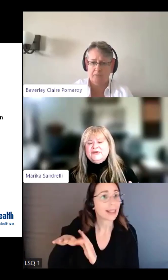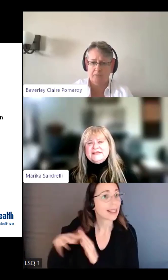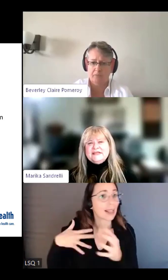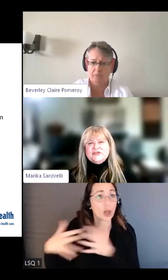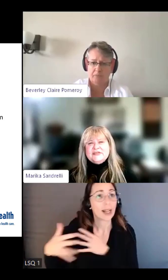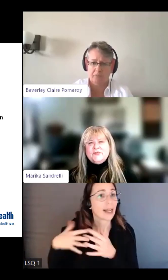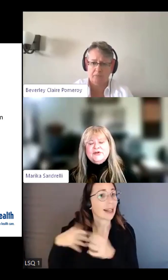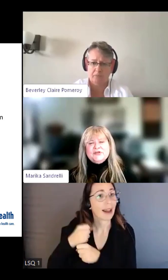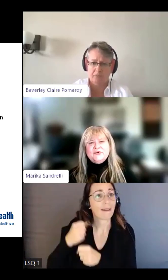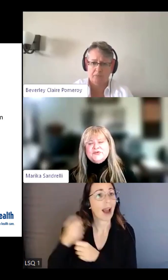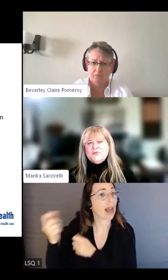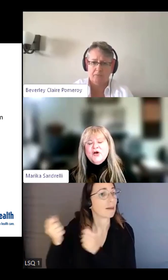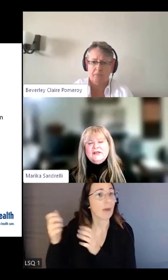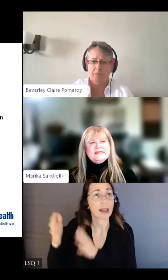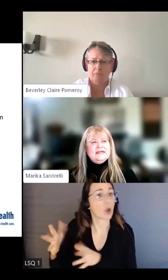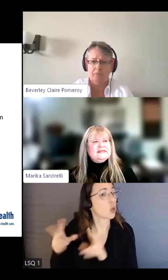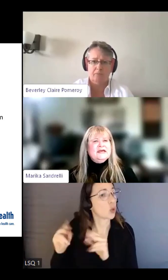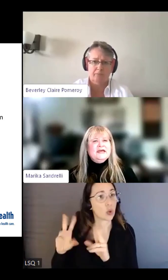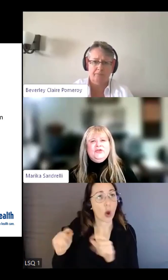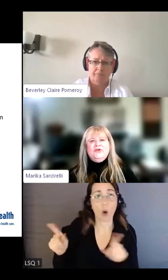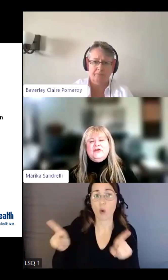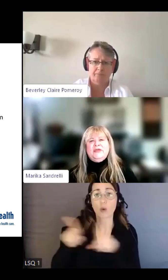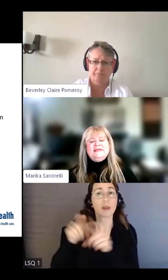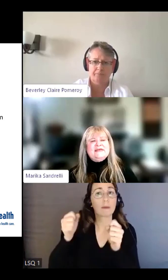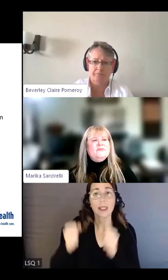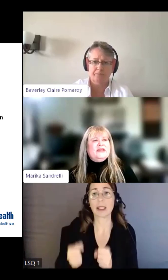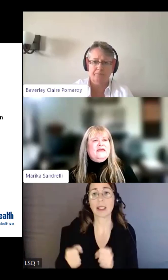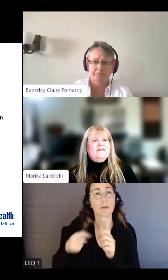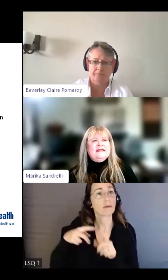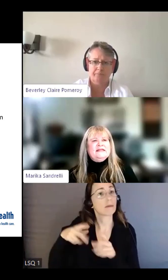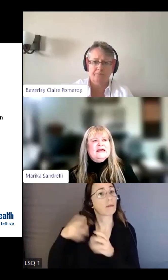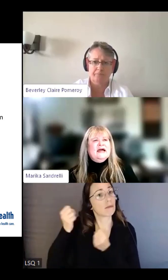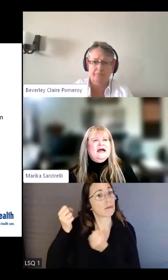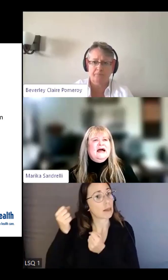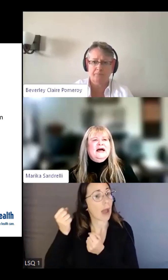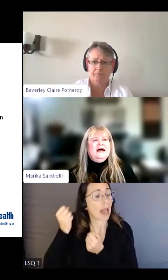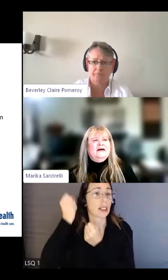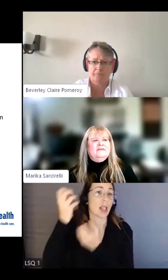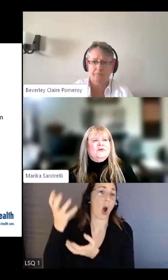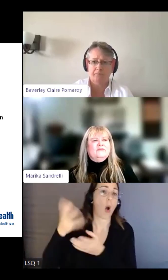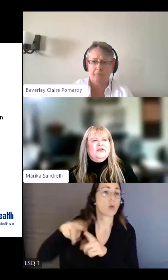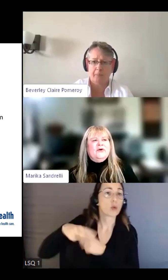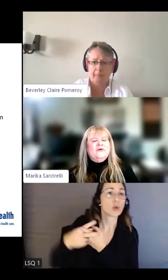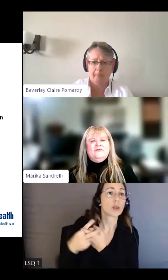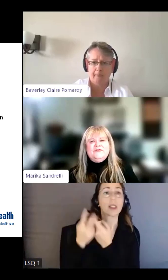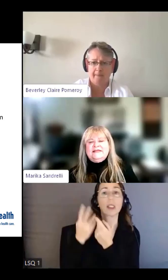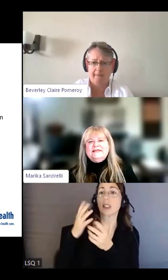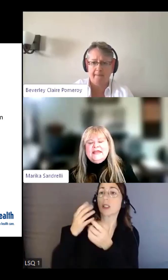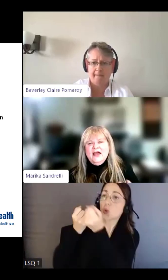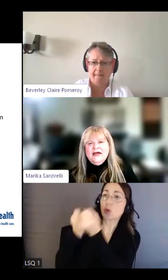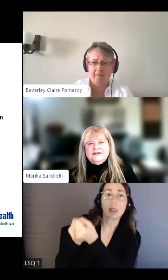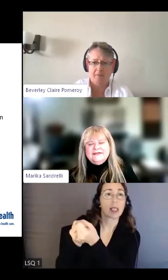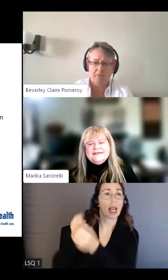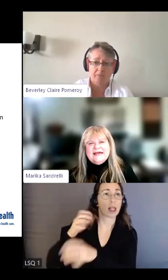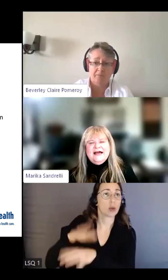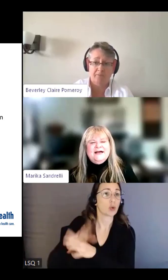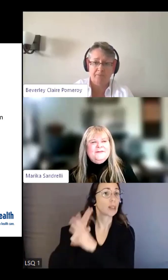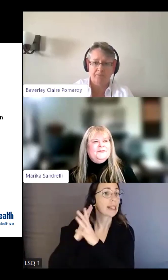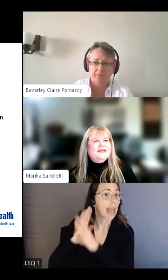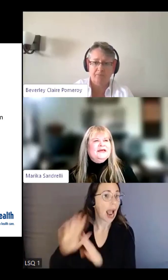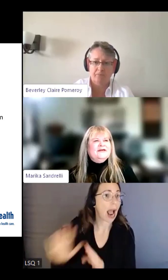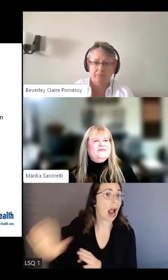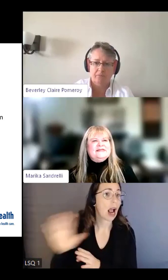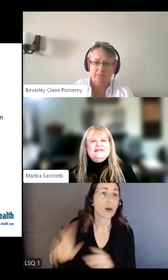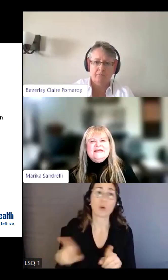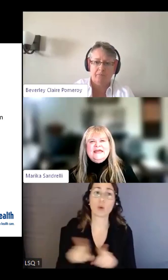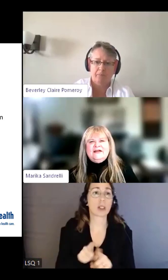outils de soutien de révision clinique. On peut être quelqu'un qui est animateur des rencontres de groupe,